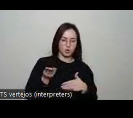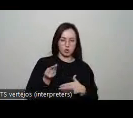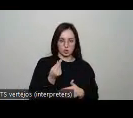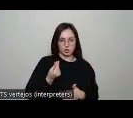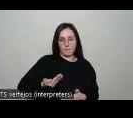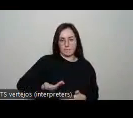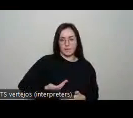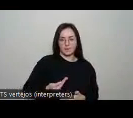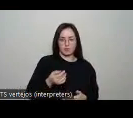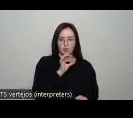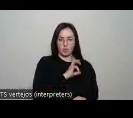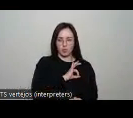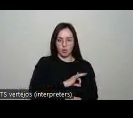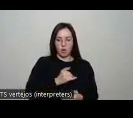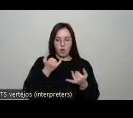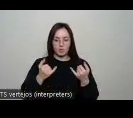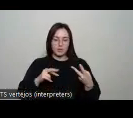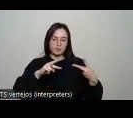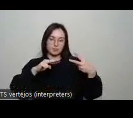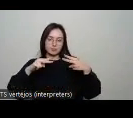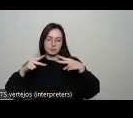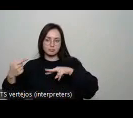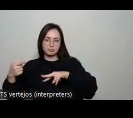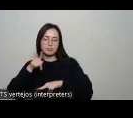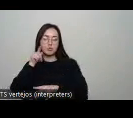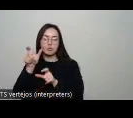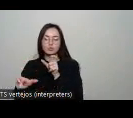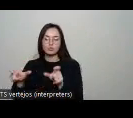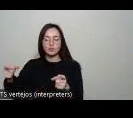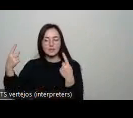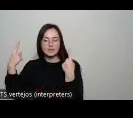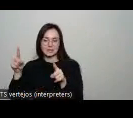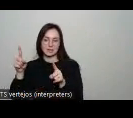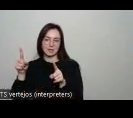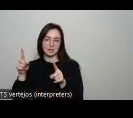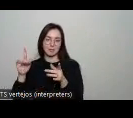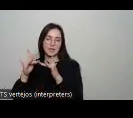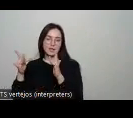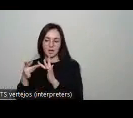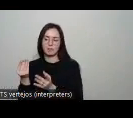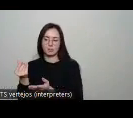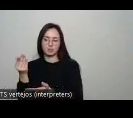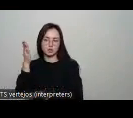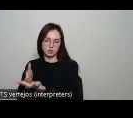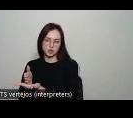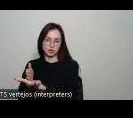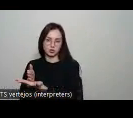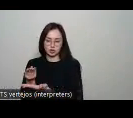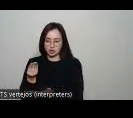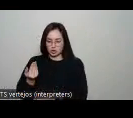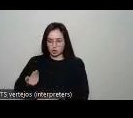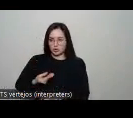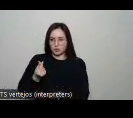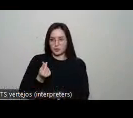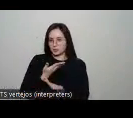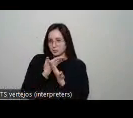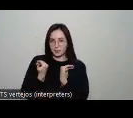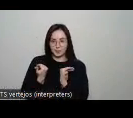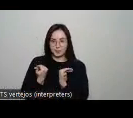dabar viskas keičiasi, jaunimas gyvena visai kitaip. Taigi, finansinis raštingumas dabar yra visai kitoks nei